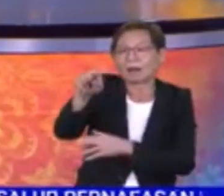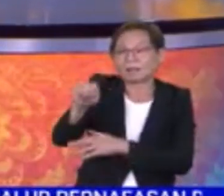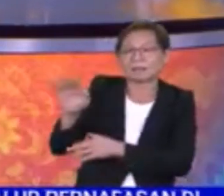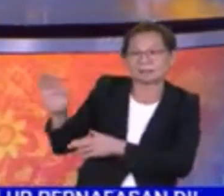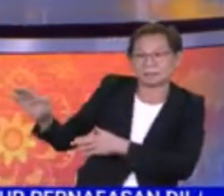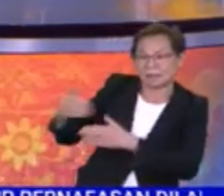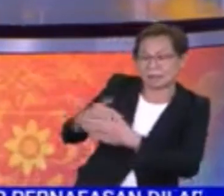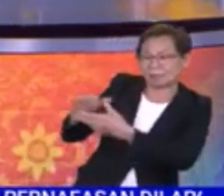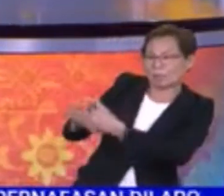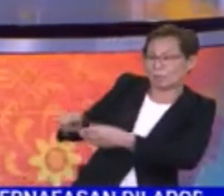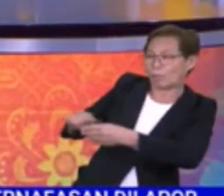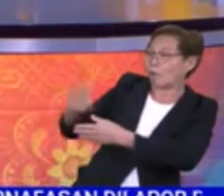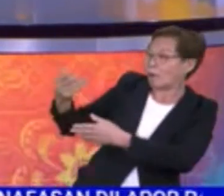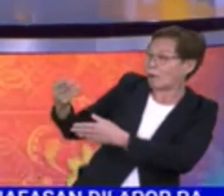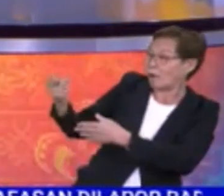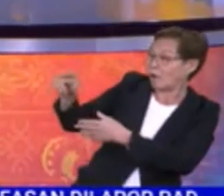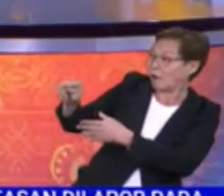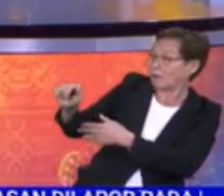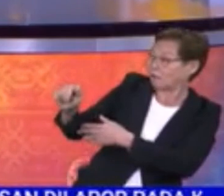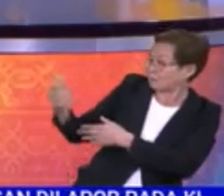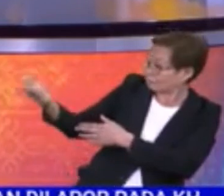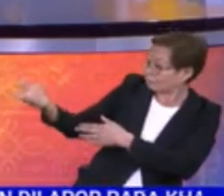ada perinciannya. Teruskan Hana.